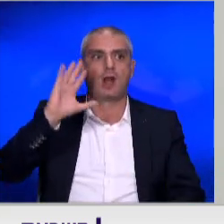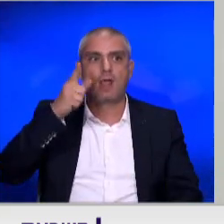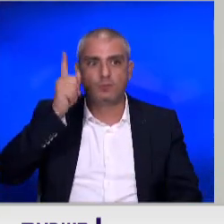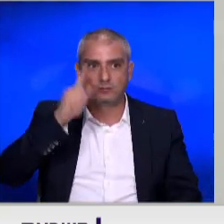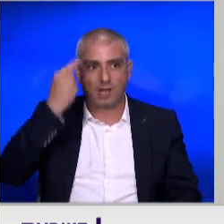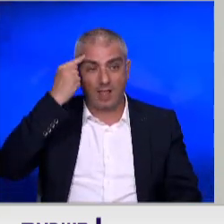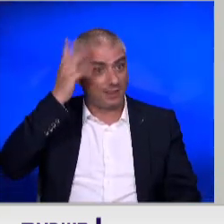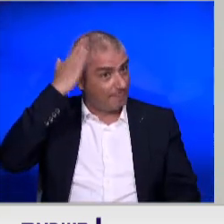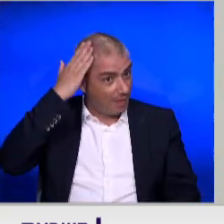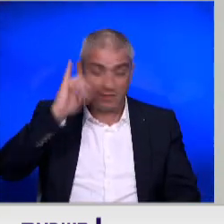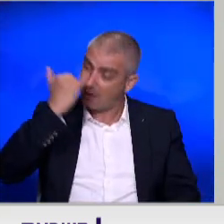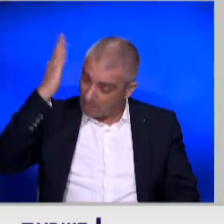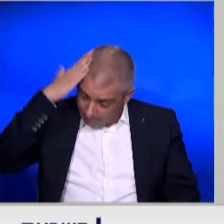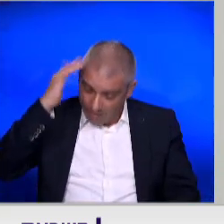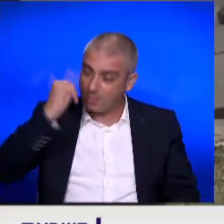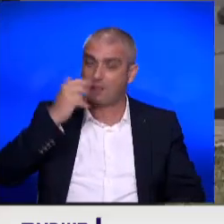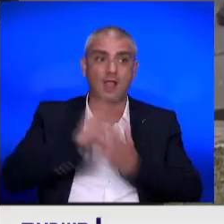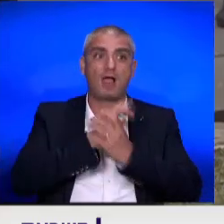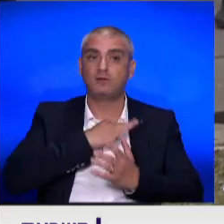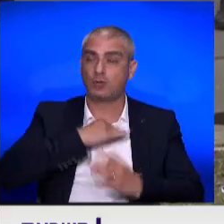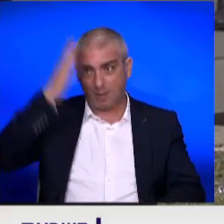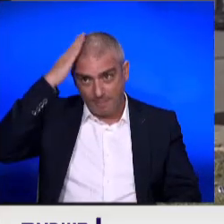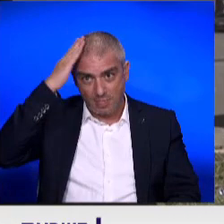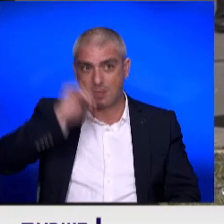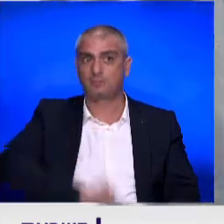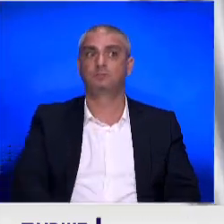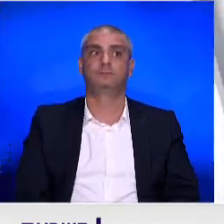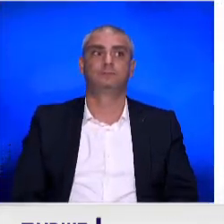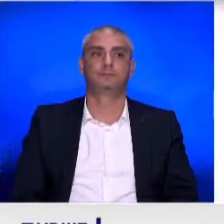לדעת. בנט. בנט, בנט, חבר שלי, בנט.